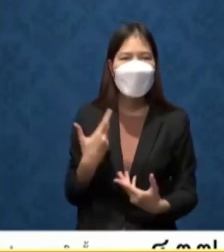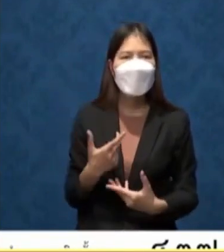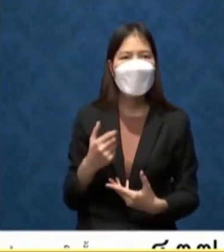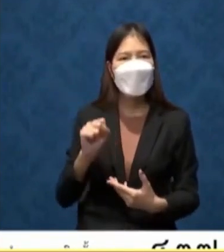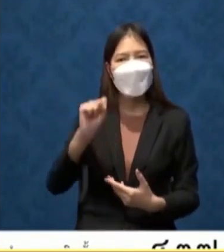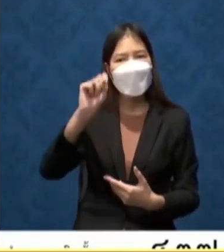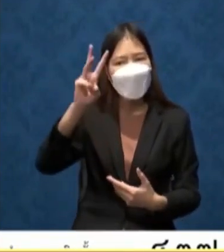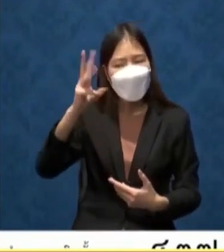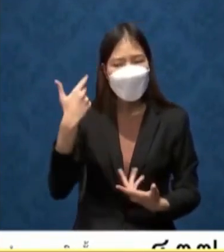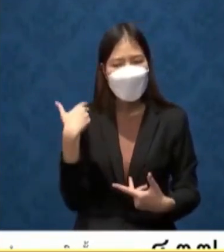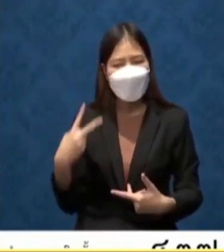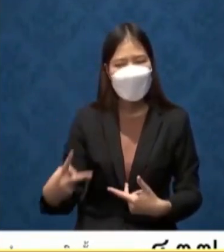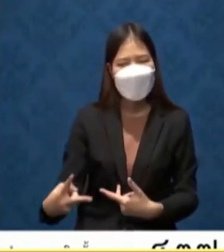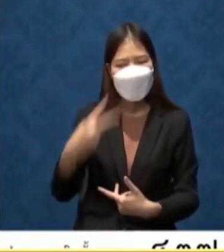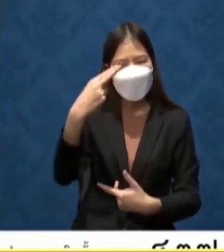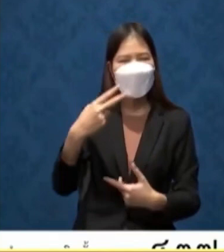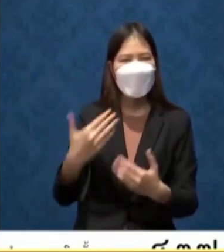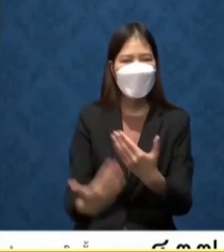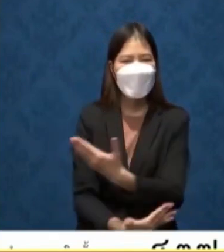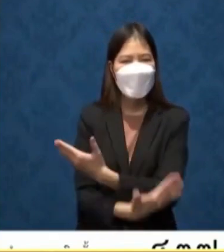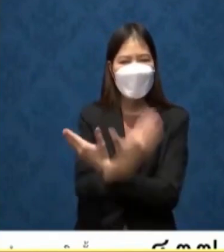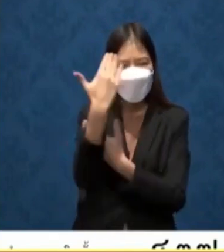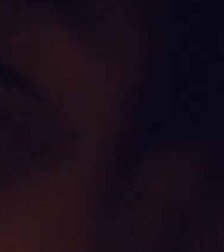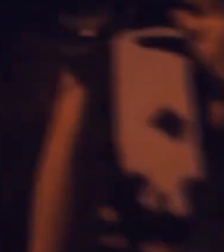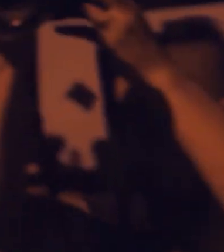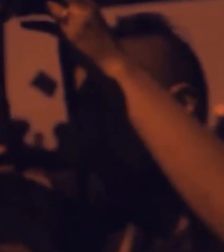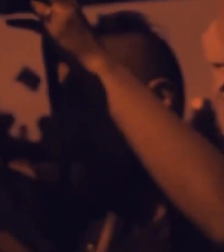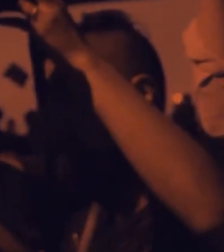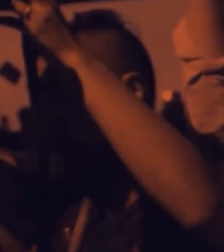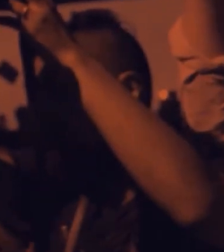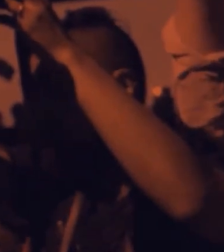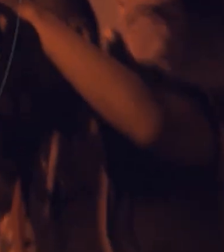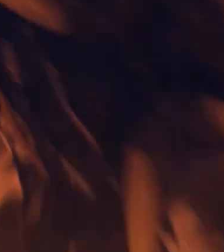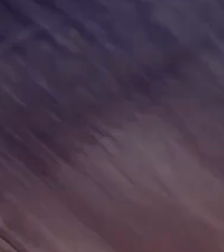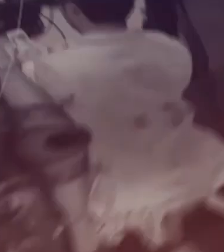โอกาสในการให้ทุนของเด็กที่ขาดแคลนทุนทรัพย์ออกไป